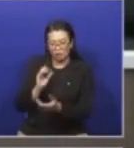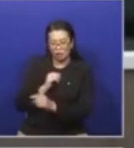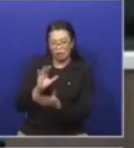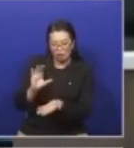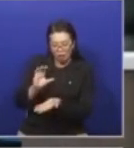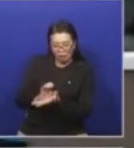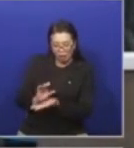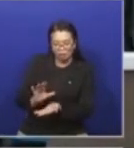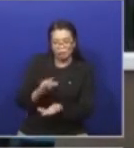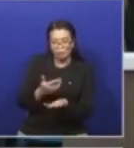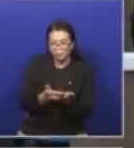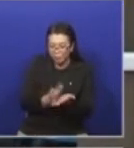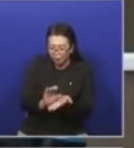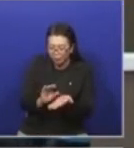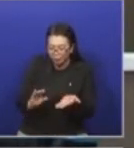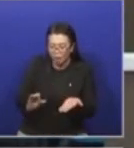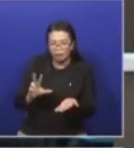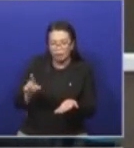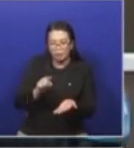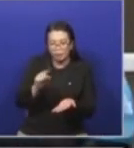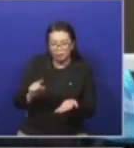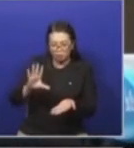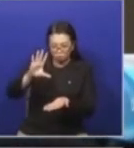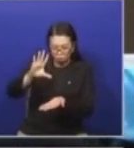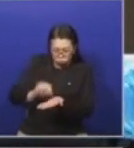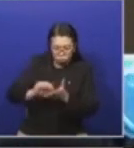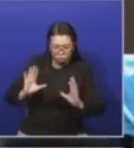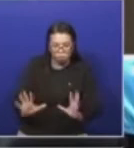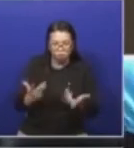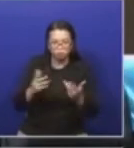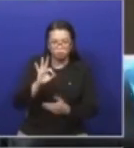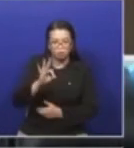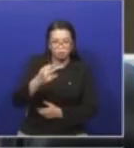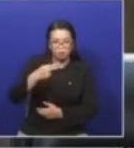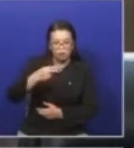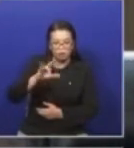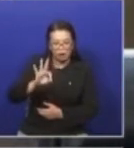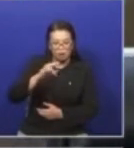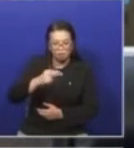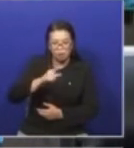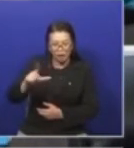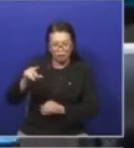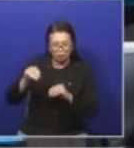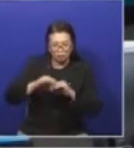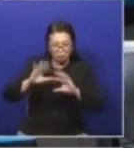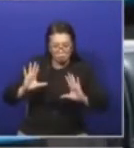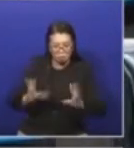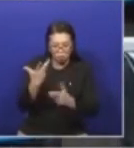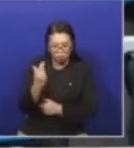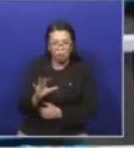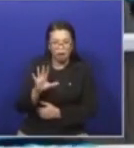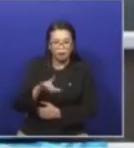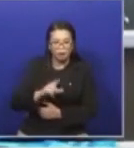สำหรับเงินฉุกเฉินและจำเป็นมันจะหมดได้เร็วขนาดนี้สุดท้ายวันแรกที่มีการคิดกันก็บอกว่าโ